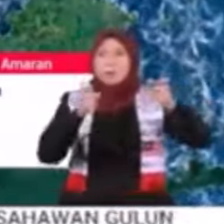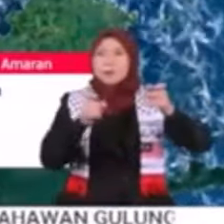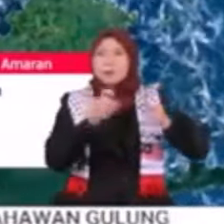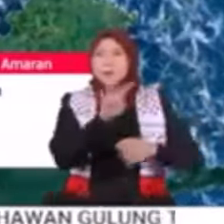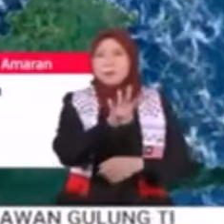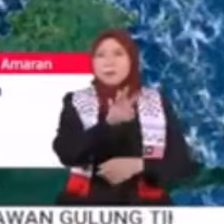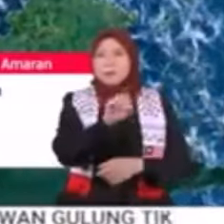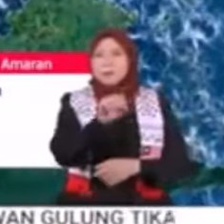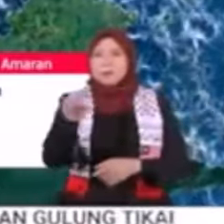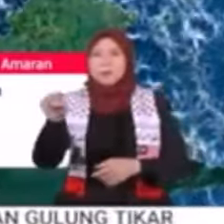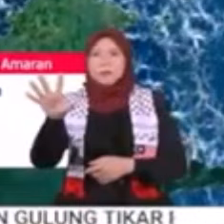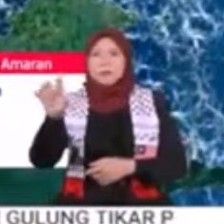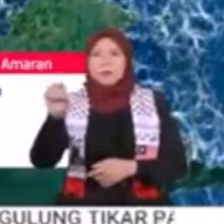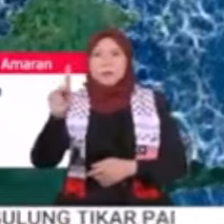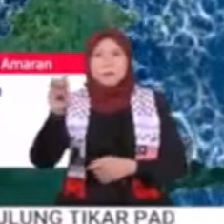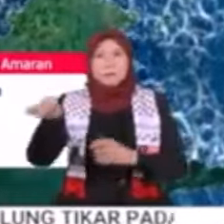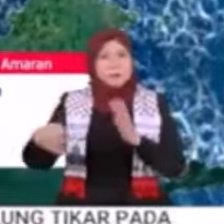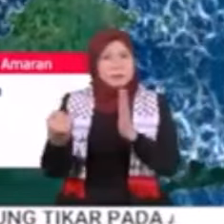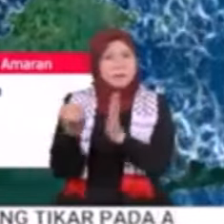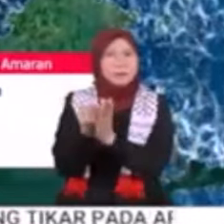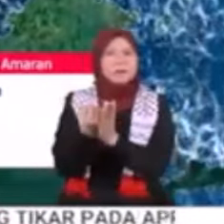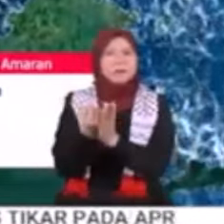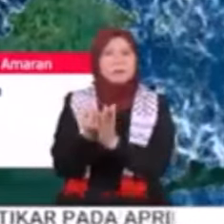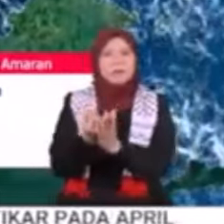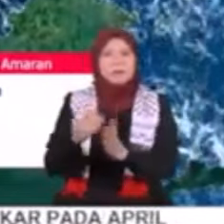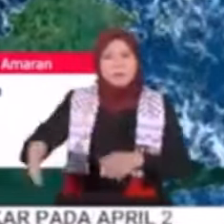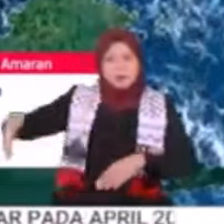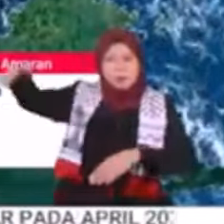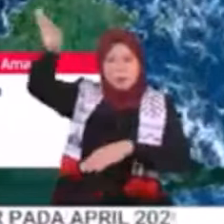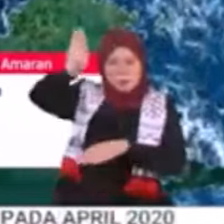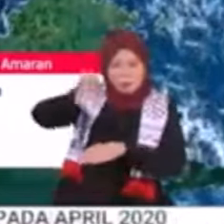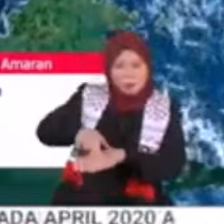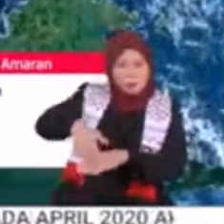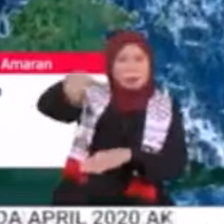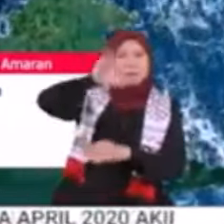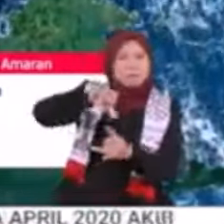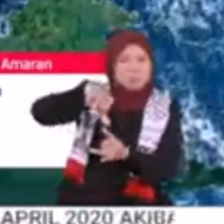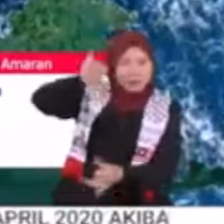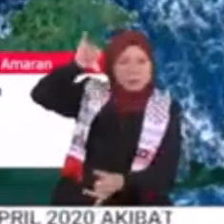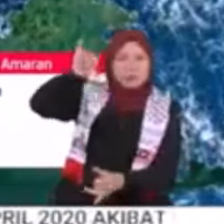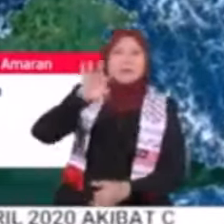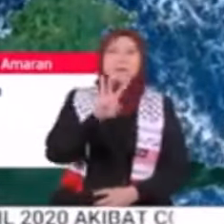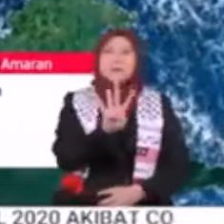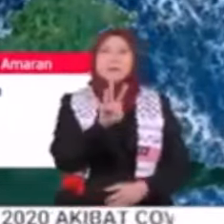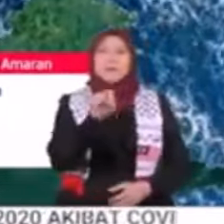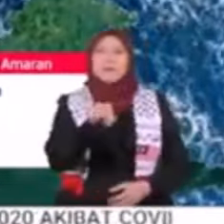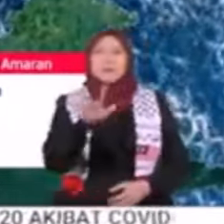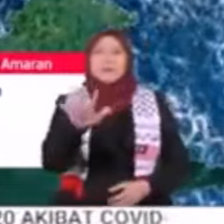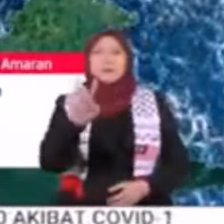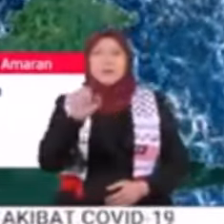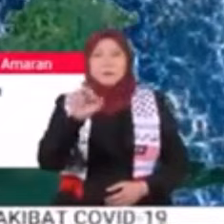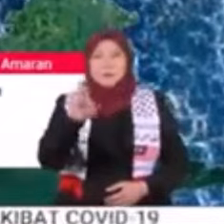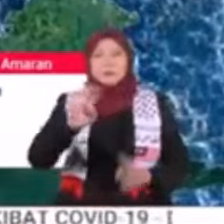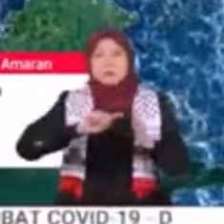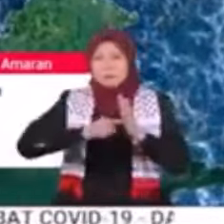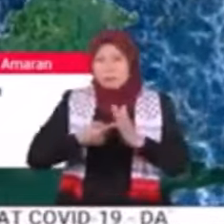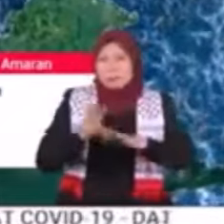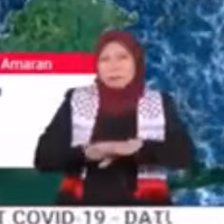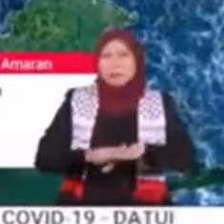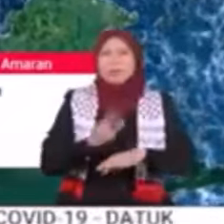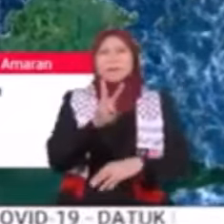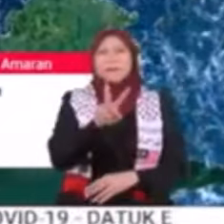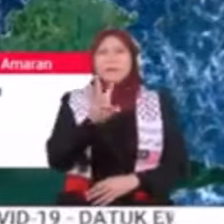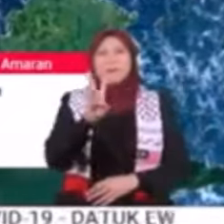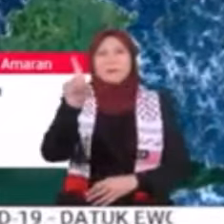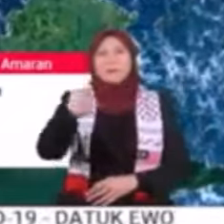sekitar 40 hingga ke 50 km sejam dan ketinggian ombak pastinya boleh melebihi 40 meter, dan amaran ini berkuat kuasa sehingga ke